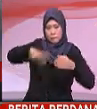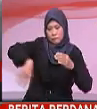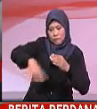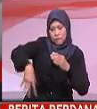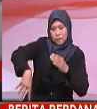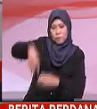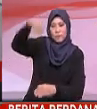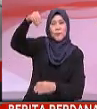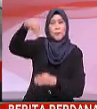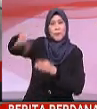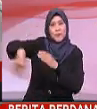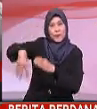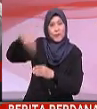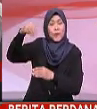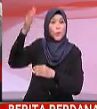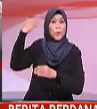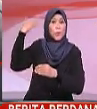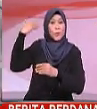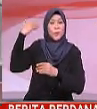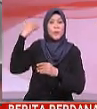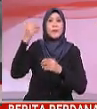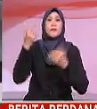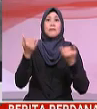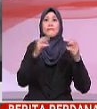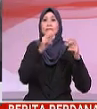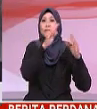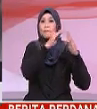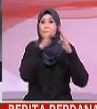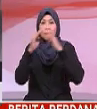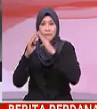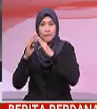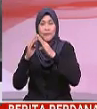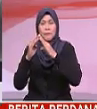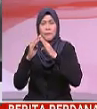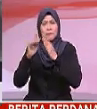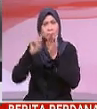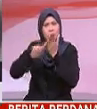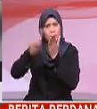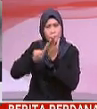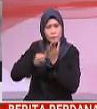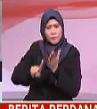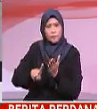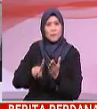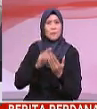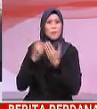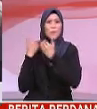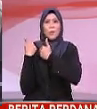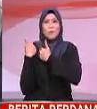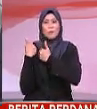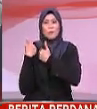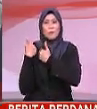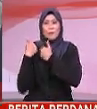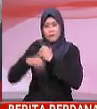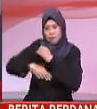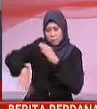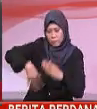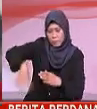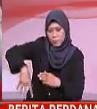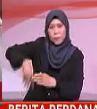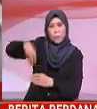dibuat pemilihan itu hari, pihak bandaraya telah berteliti dengan penuh tanggungjawab,